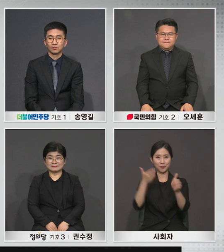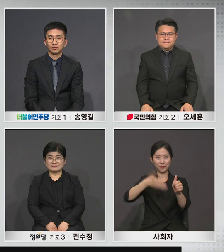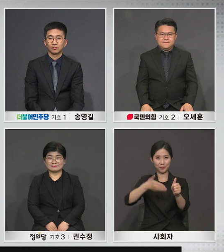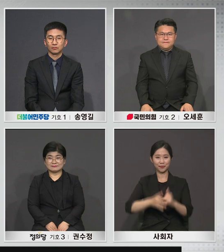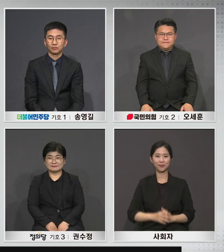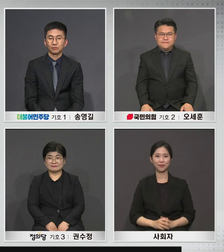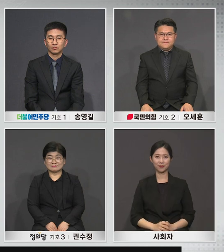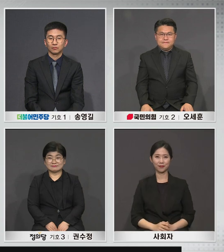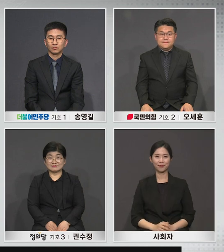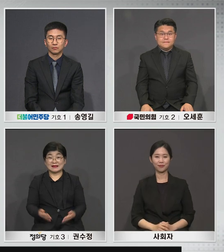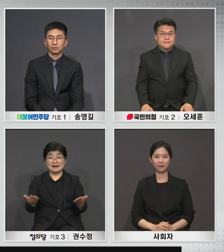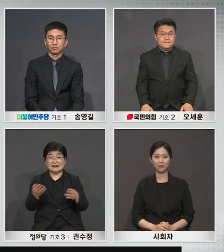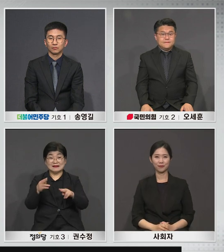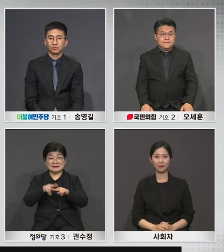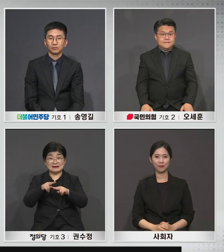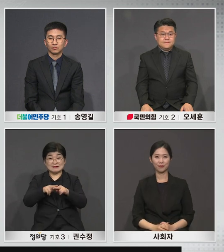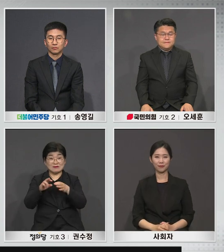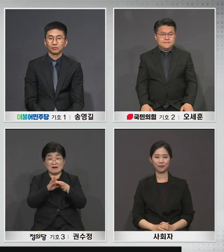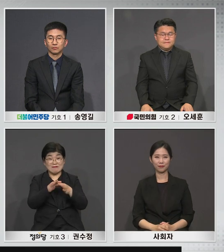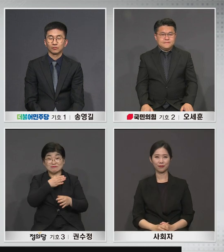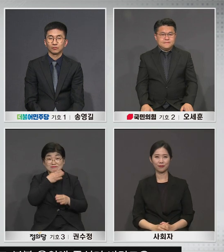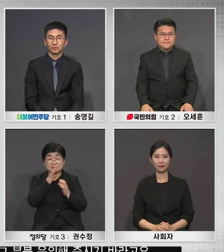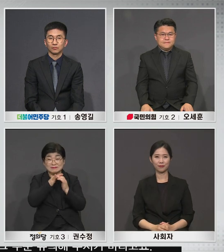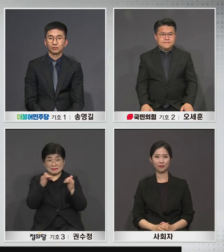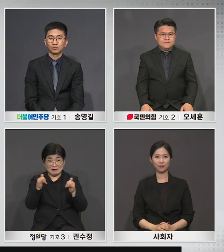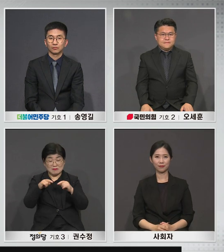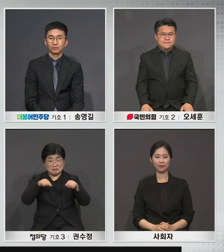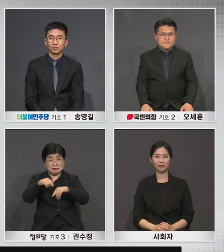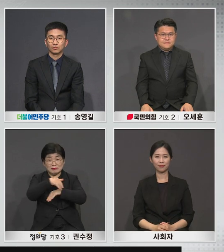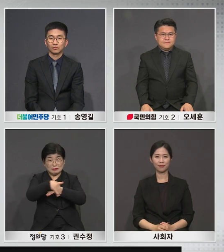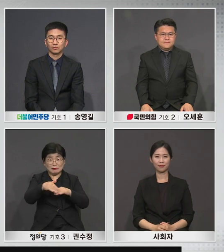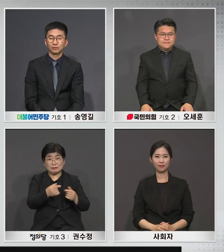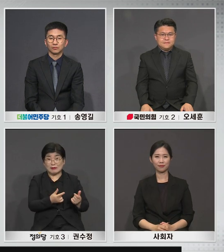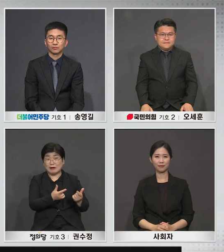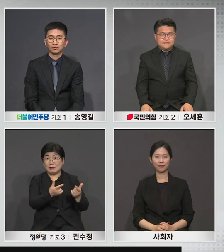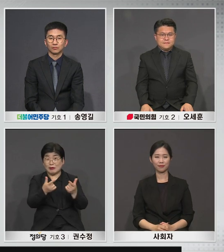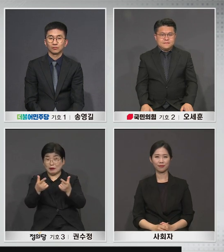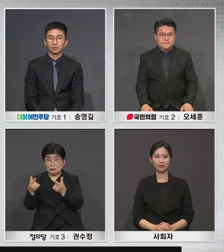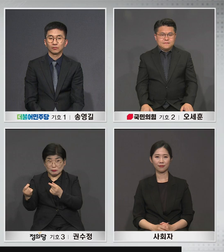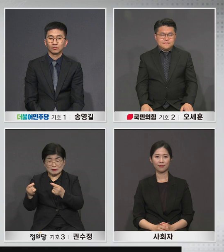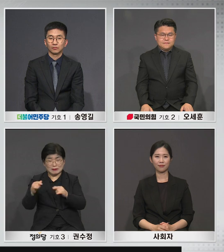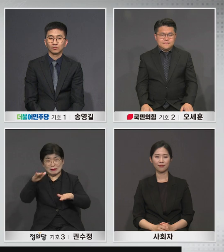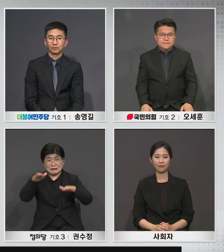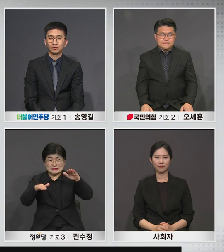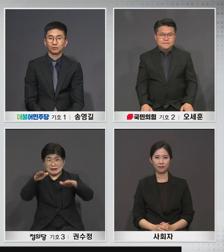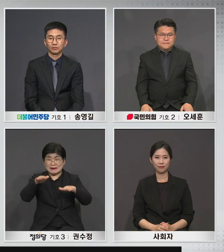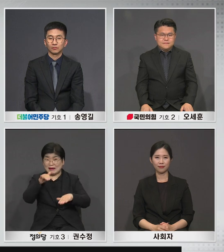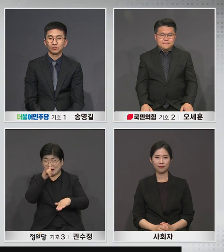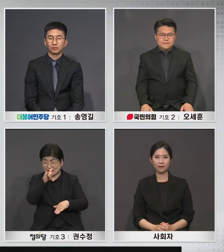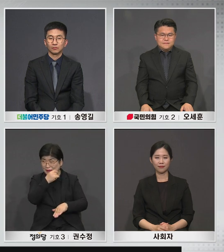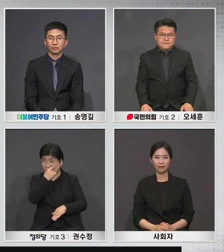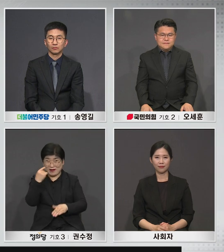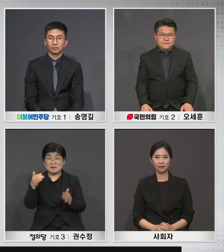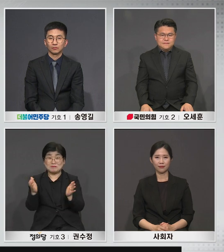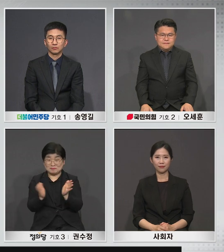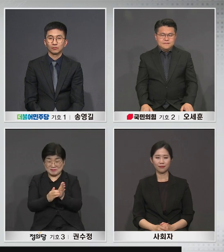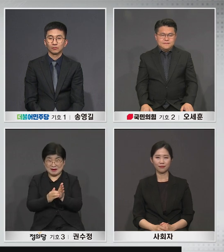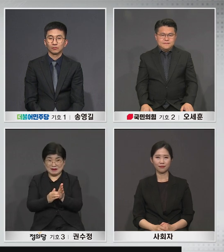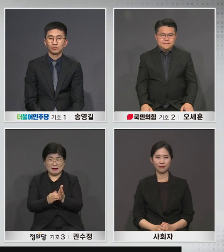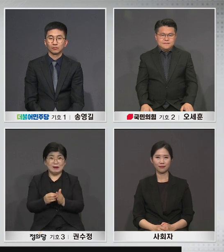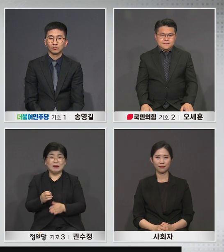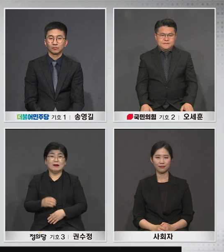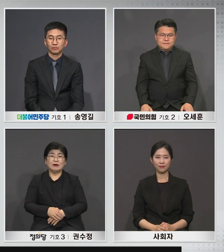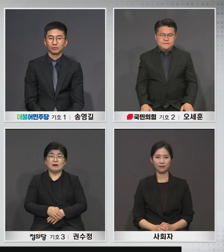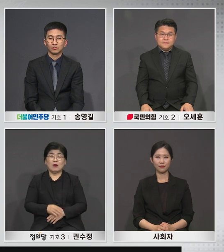일자리 관련해서 중장년층 일자리 정책도 동일하게 견해차들이 분명히 확인되는 것 같습니다. 관련해서 아까